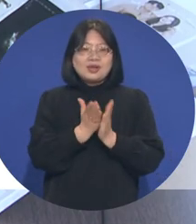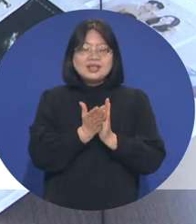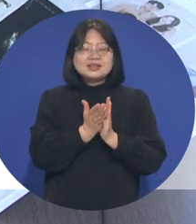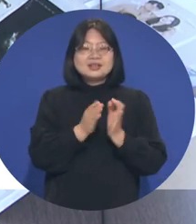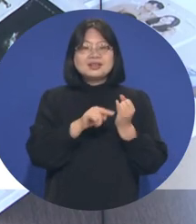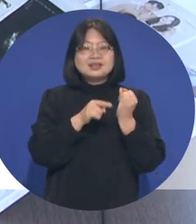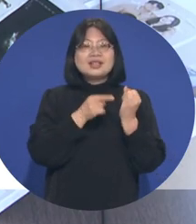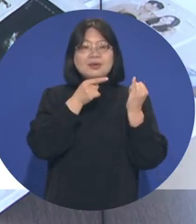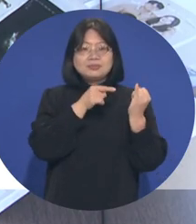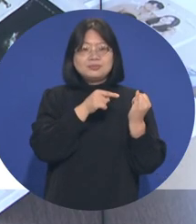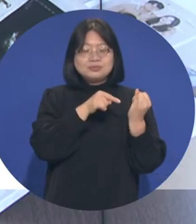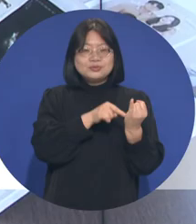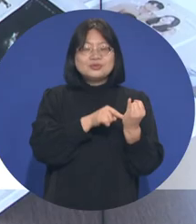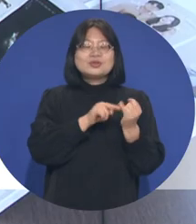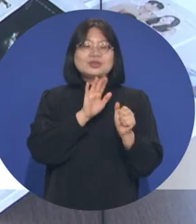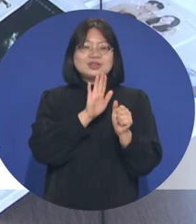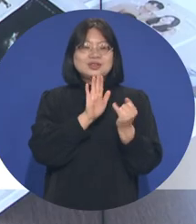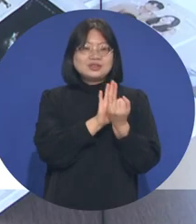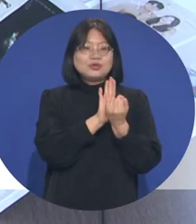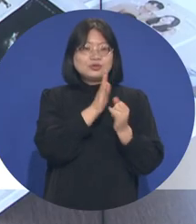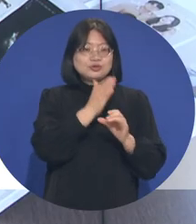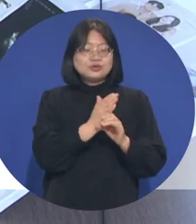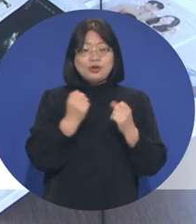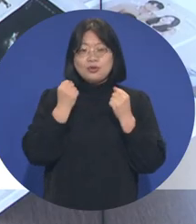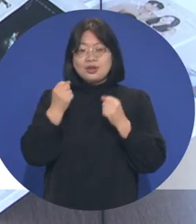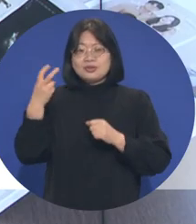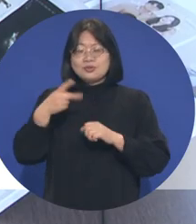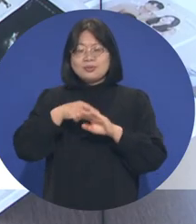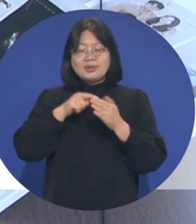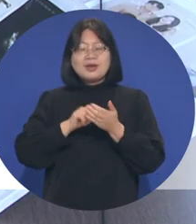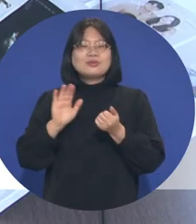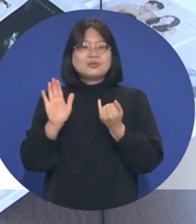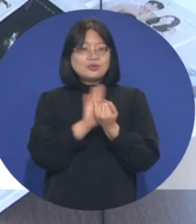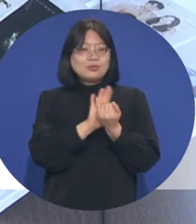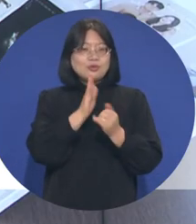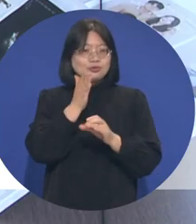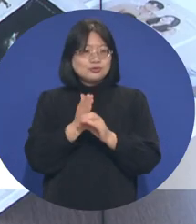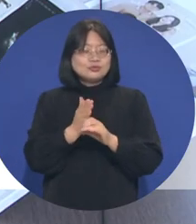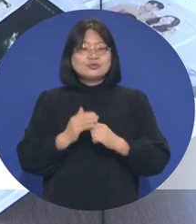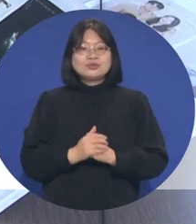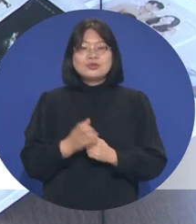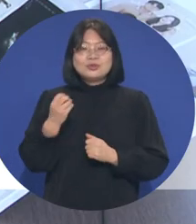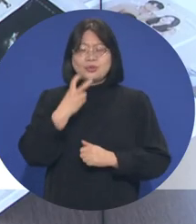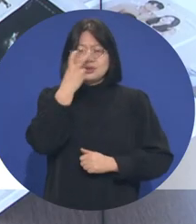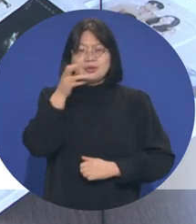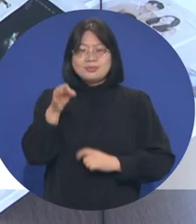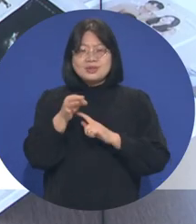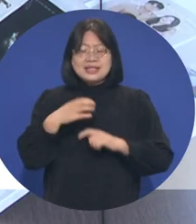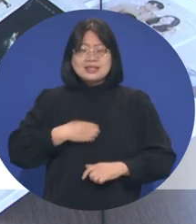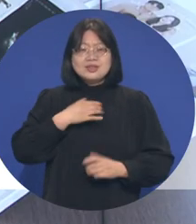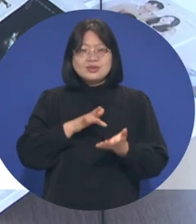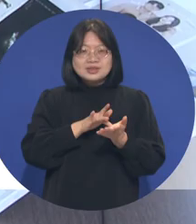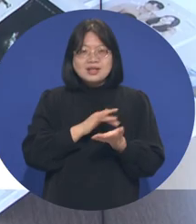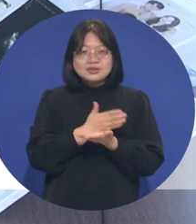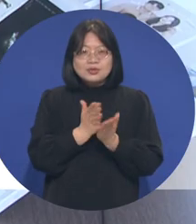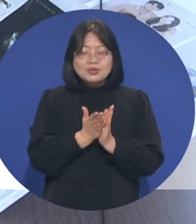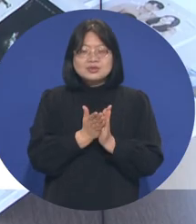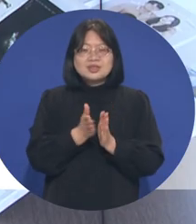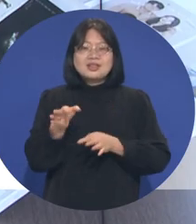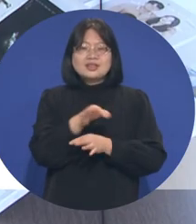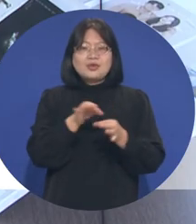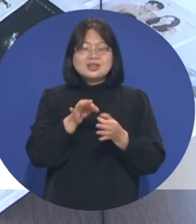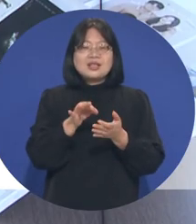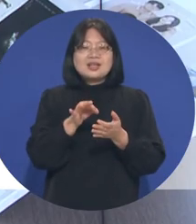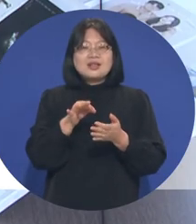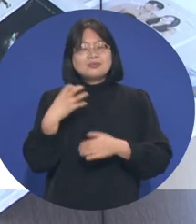임산부들을 지원하고 있습니다 건강은 물론이고 마음까지 돌보고 있는데요 또 진료비와 입던 약 등 경제적인